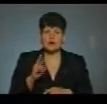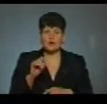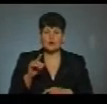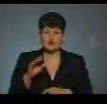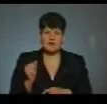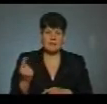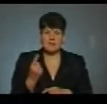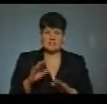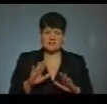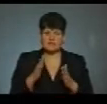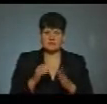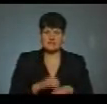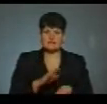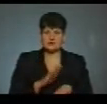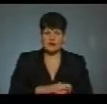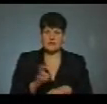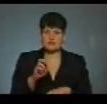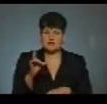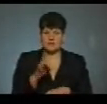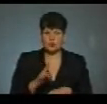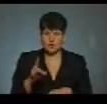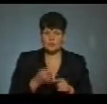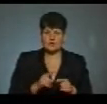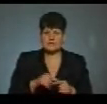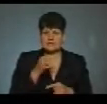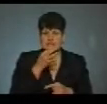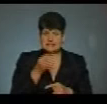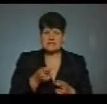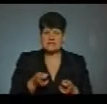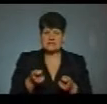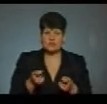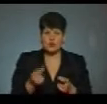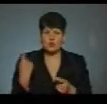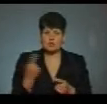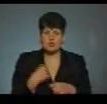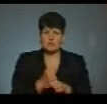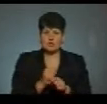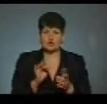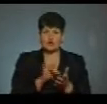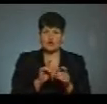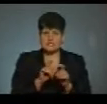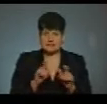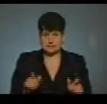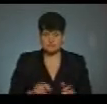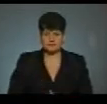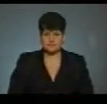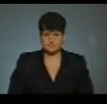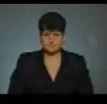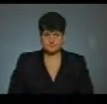Також перший випадок зафіксували в Бережанському районі. Про це розповіла завідувачка відділу обласного лабораторного центру Світлана